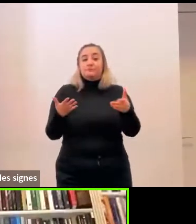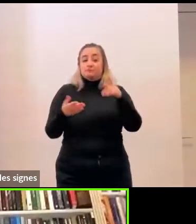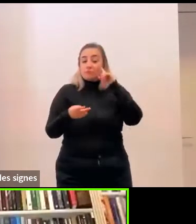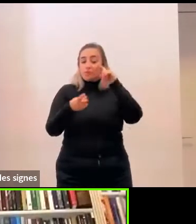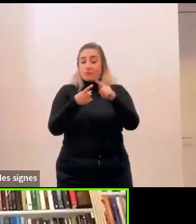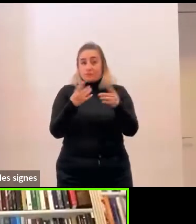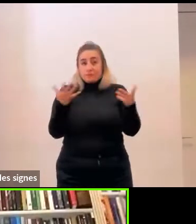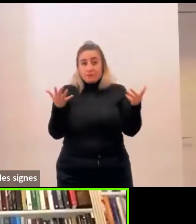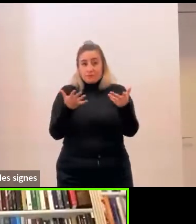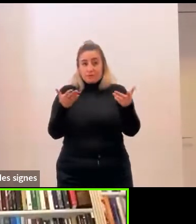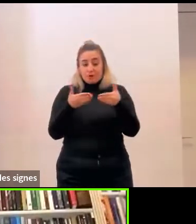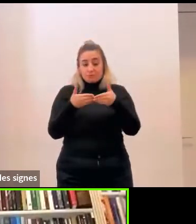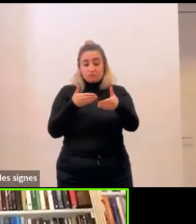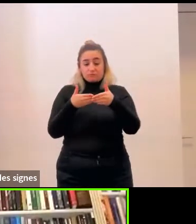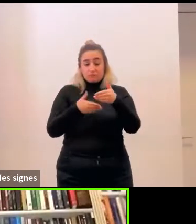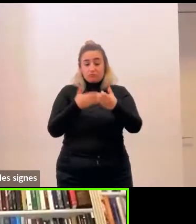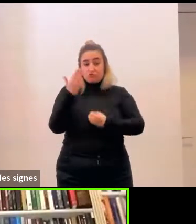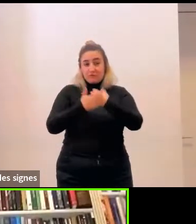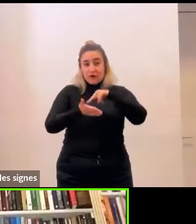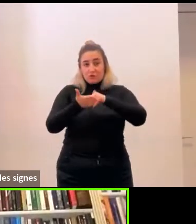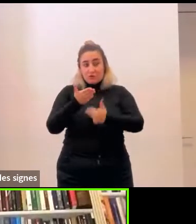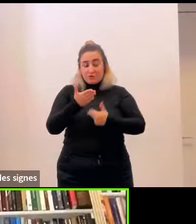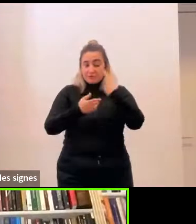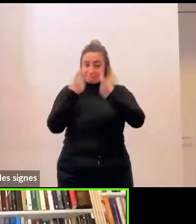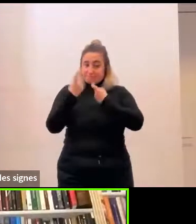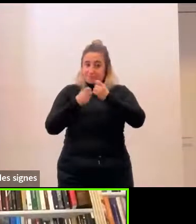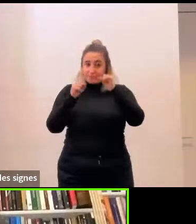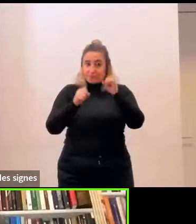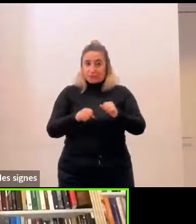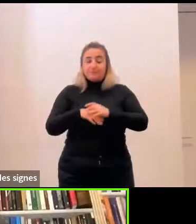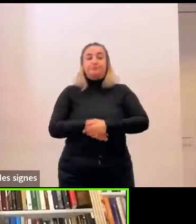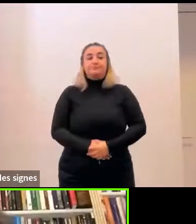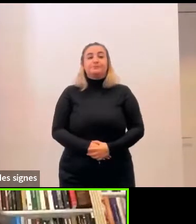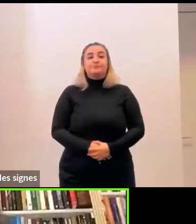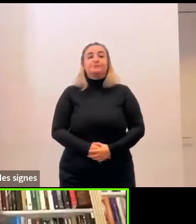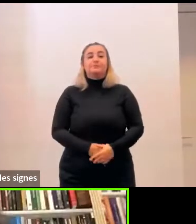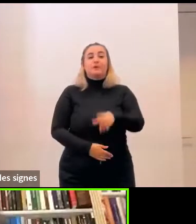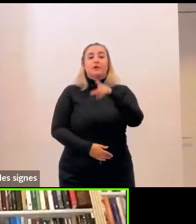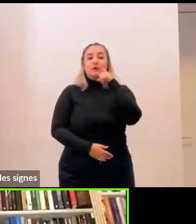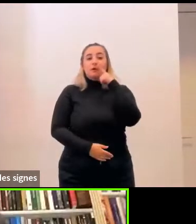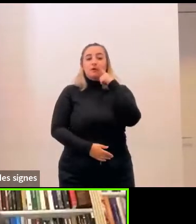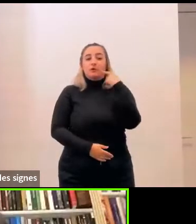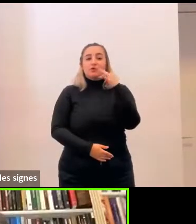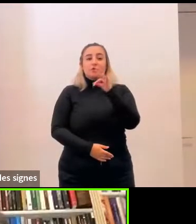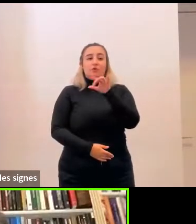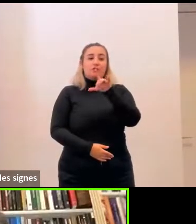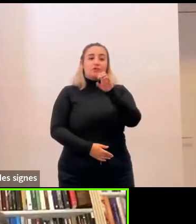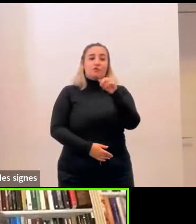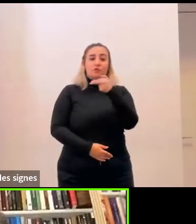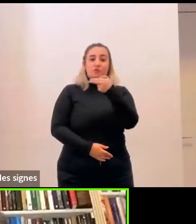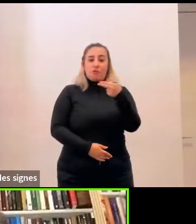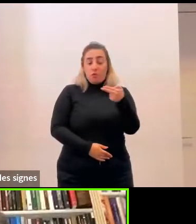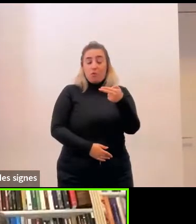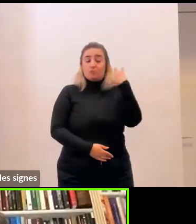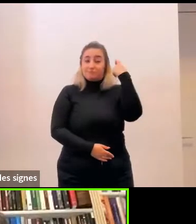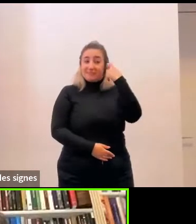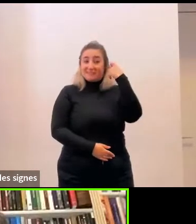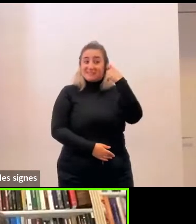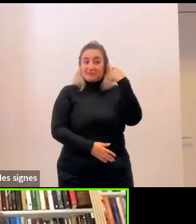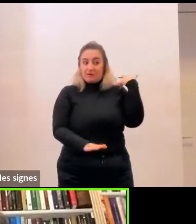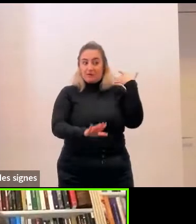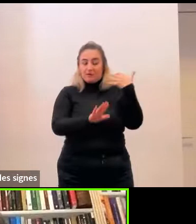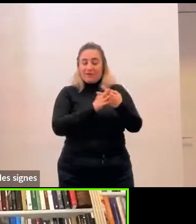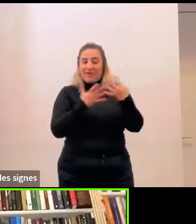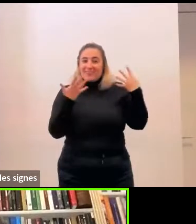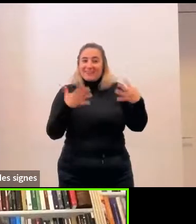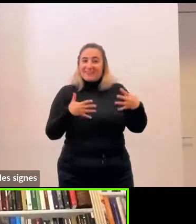retravailler la teneur de la convention. Dominique Flon, président pendant 19 ans de cette Société